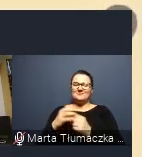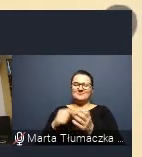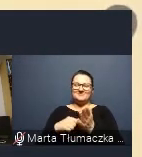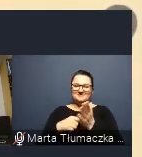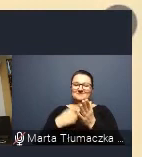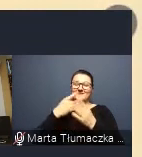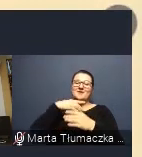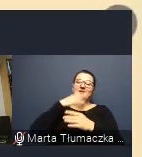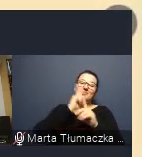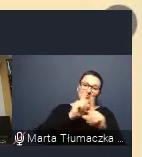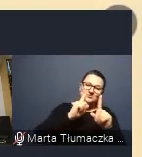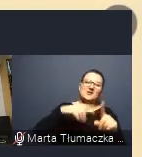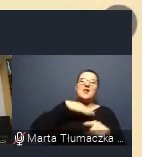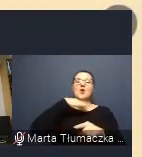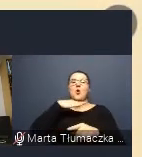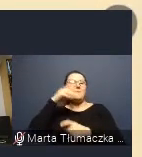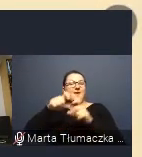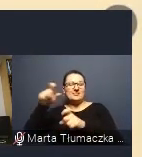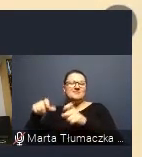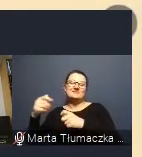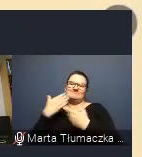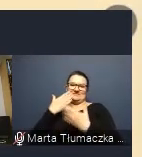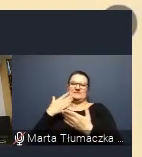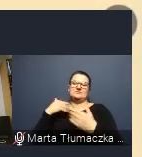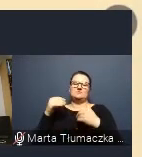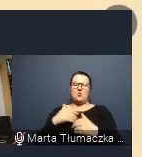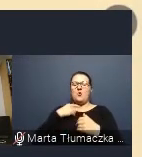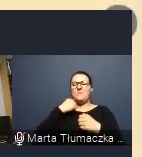logopedki działać na tym programie, na tym oprogramowaniu.